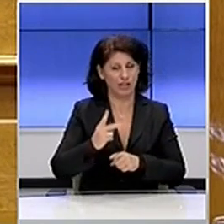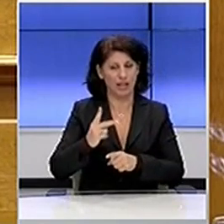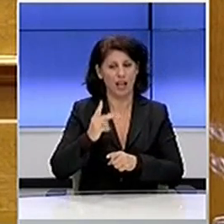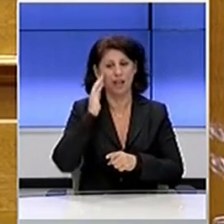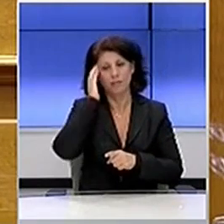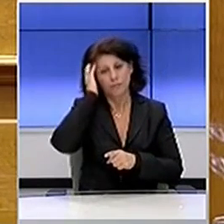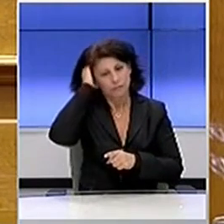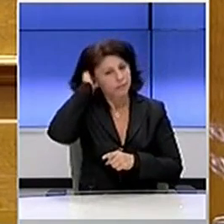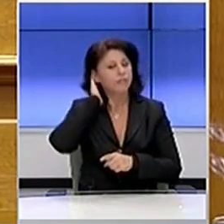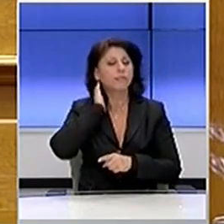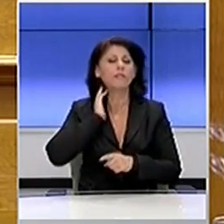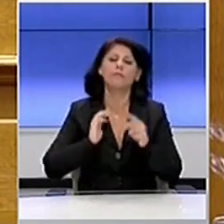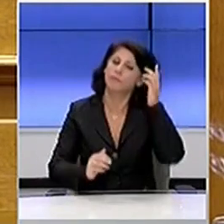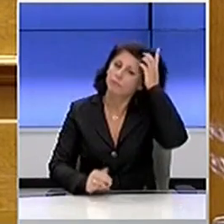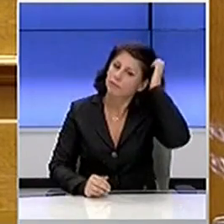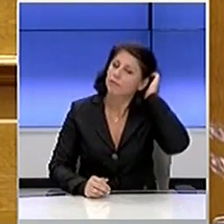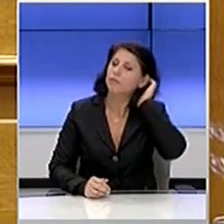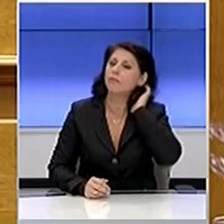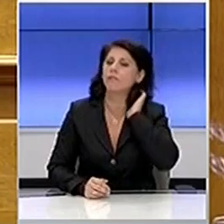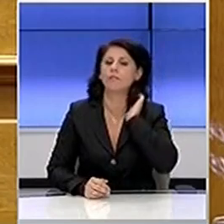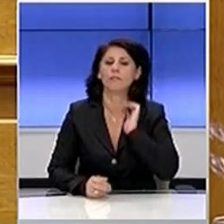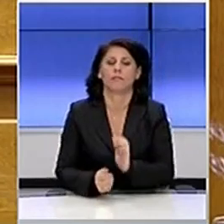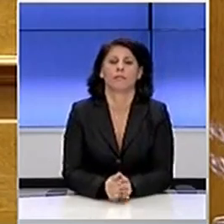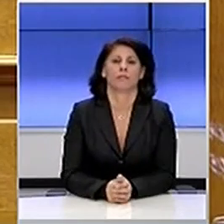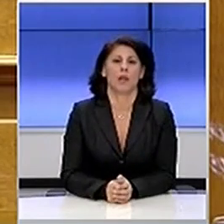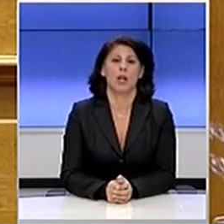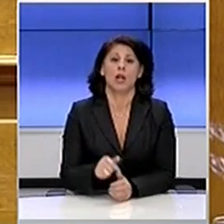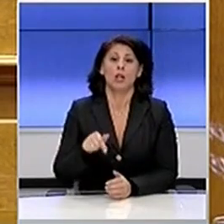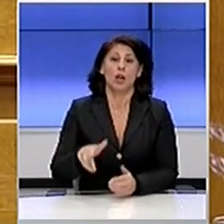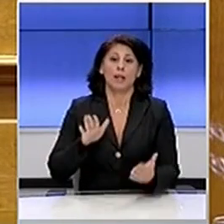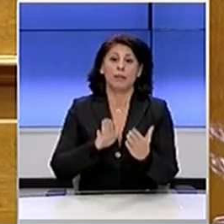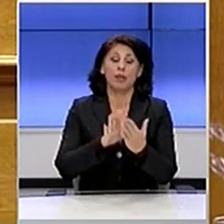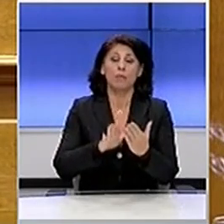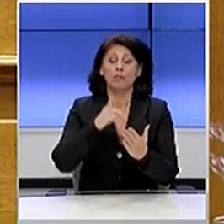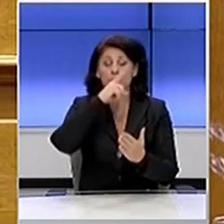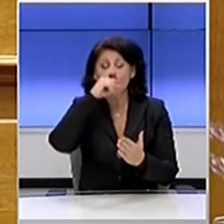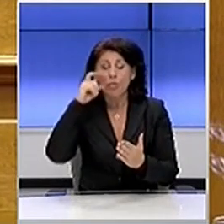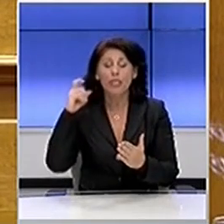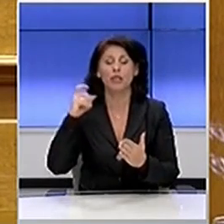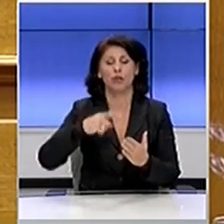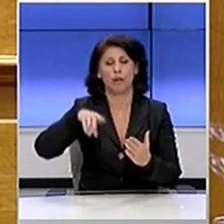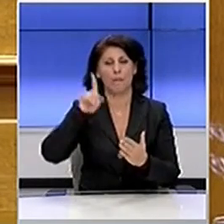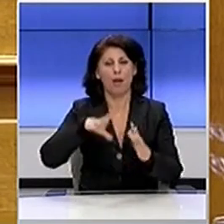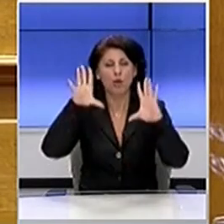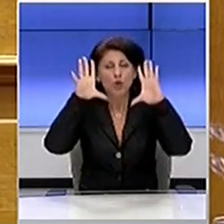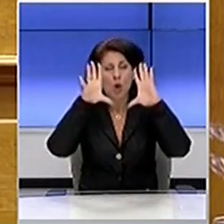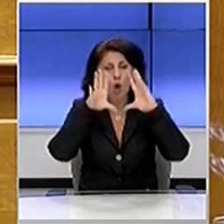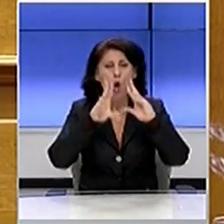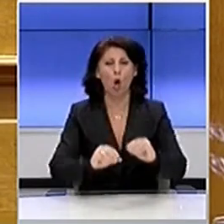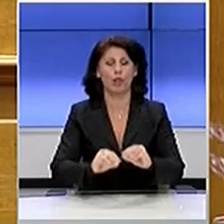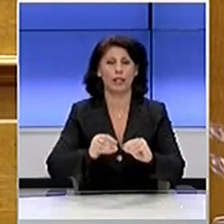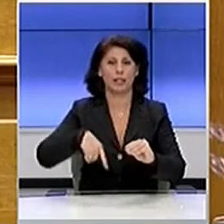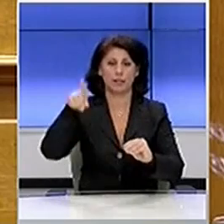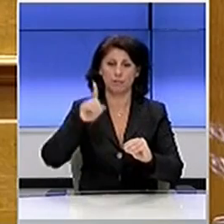ότι και τώρα που ίσως αντιμετωπίζουμε τις πιο δύσκολες μέρες, τις πιο σκοτεινές μέρες, θα